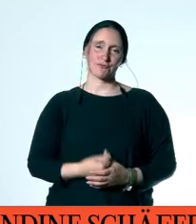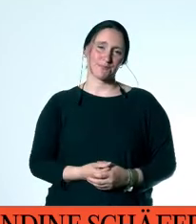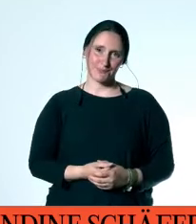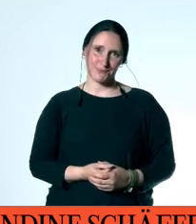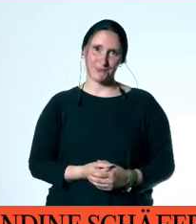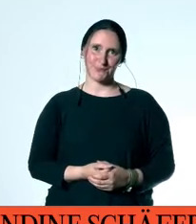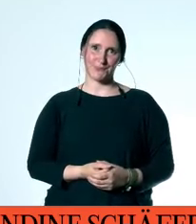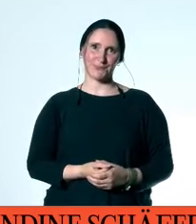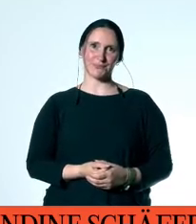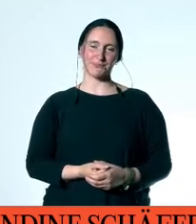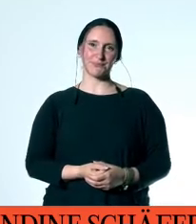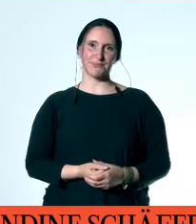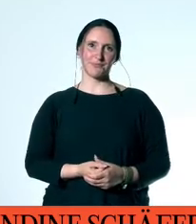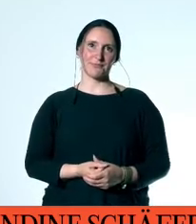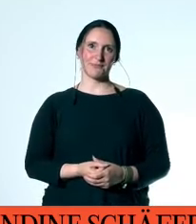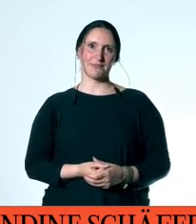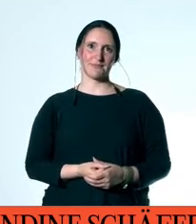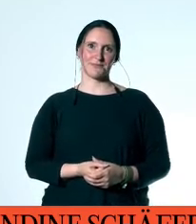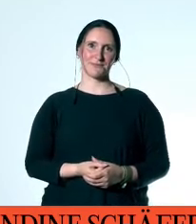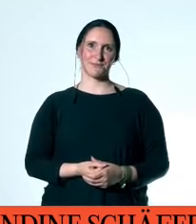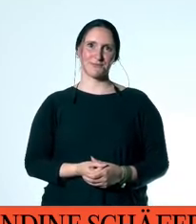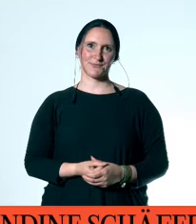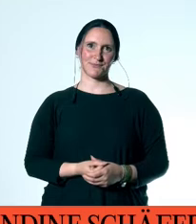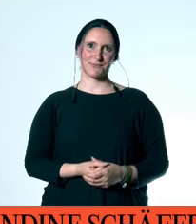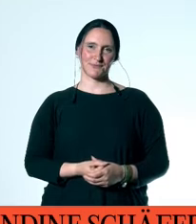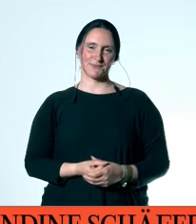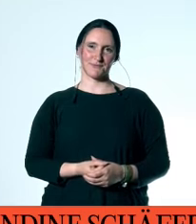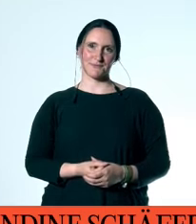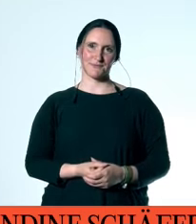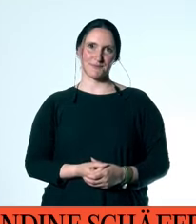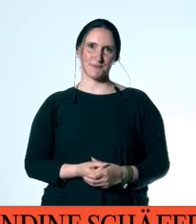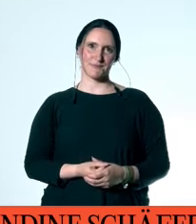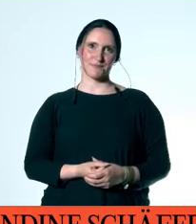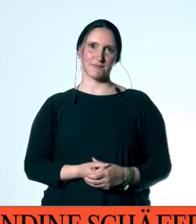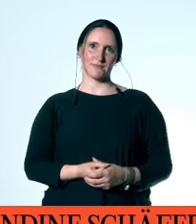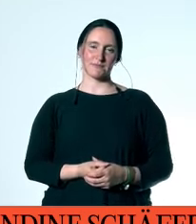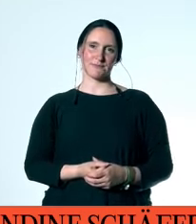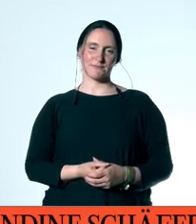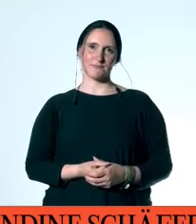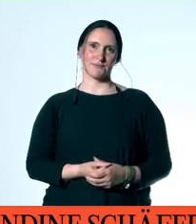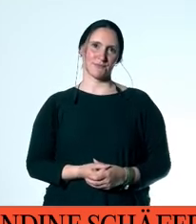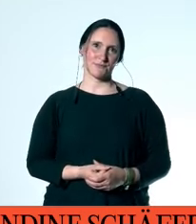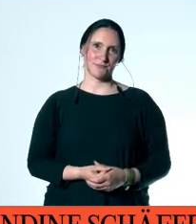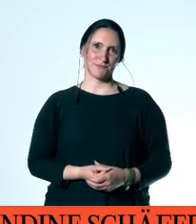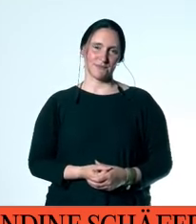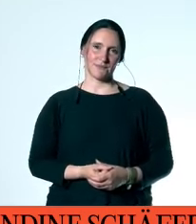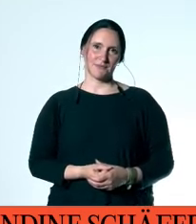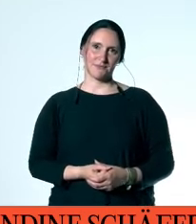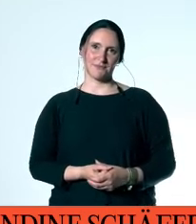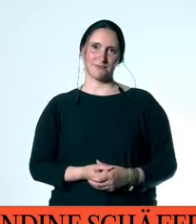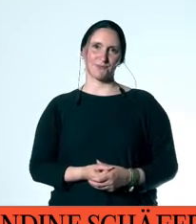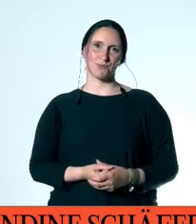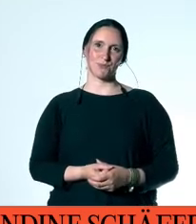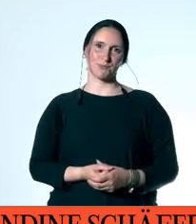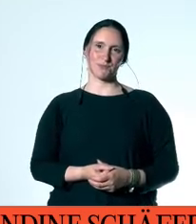Wir glauben daran, das Vermächtnis unserer Vorfahren retten zu können oder weiterleben